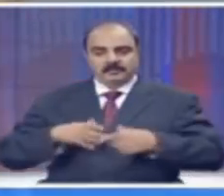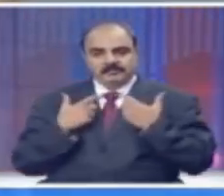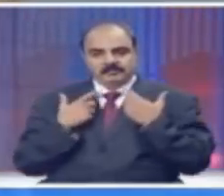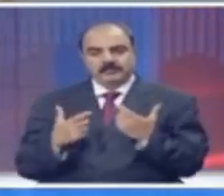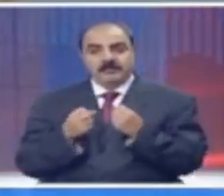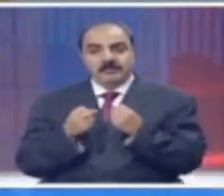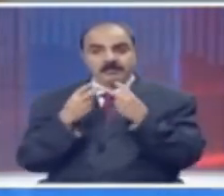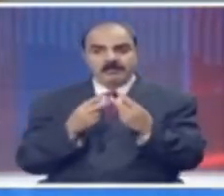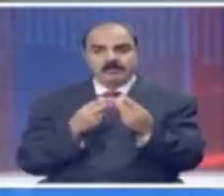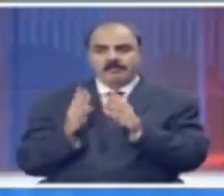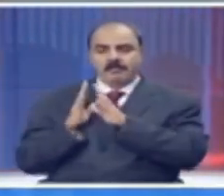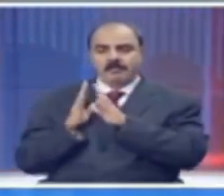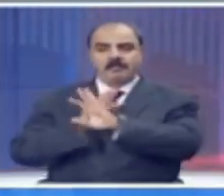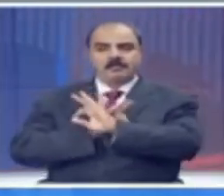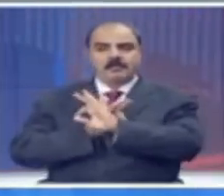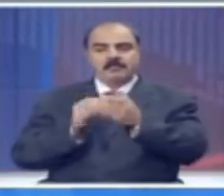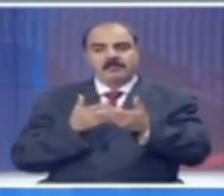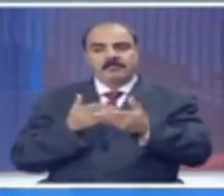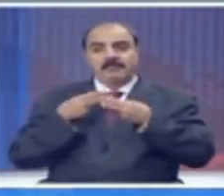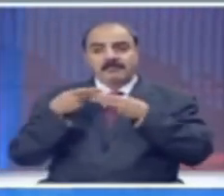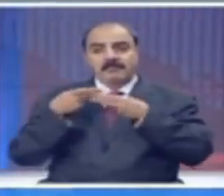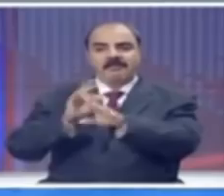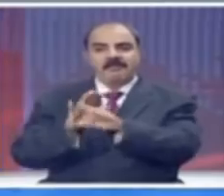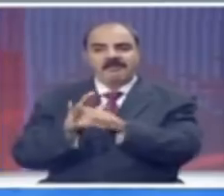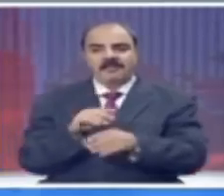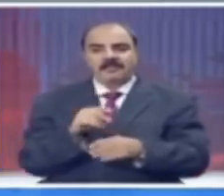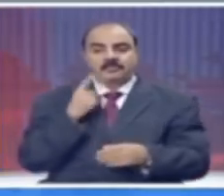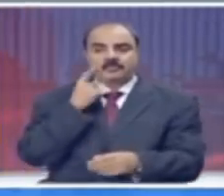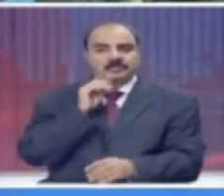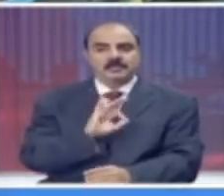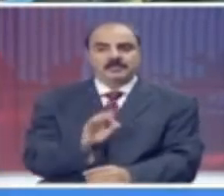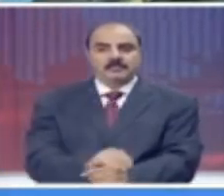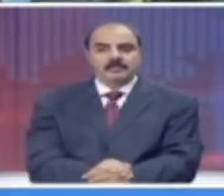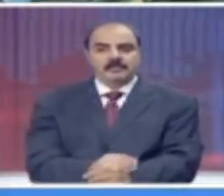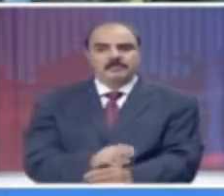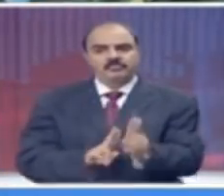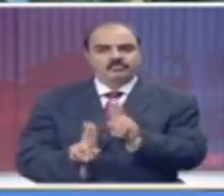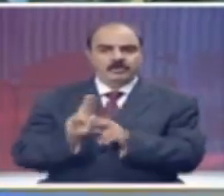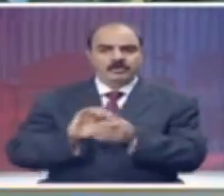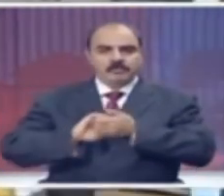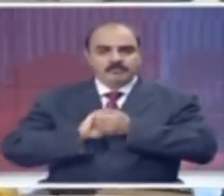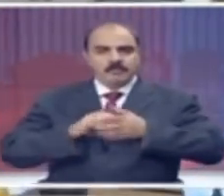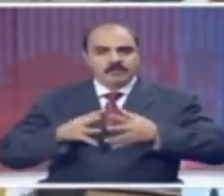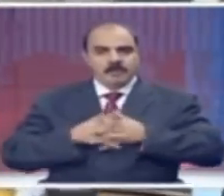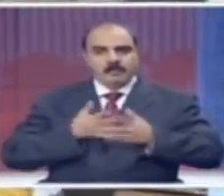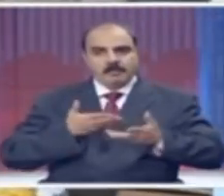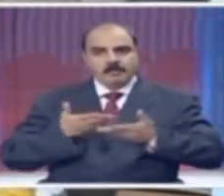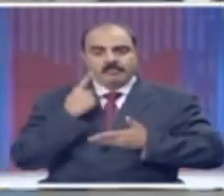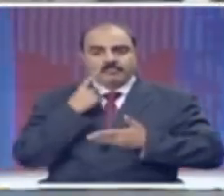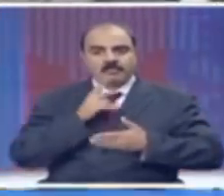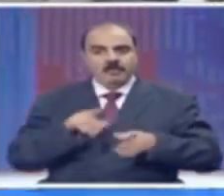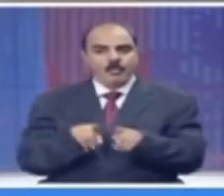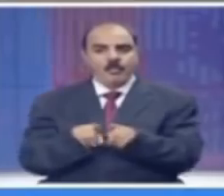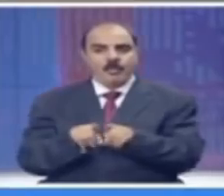المسلحة والوفد المرافق له بعد انتهاء زيارته لدولة السودان لبحث أوجه التعاون مع الجانب